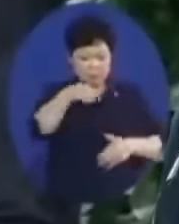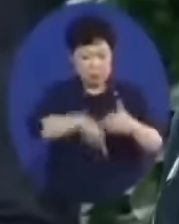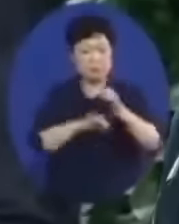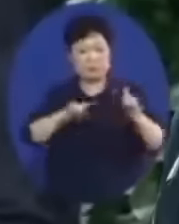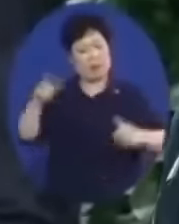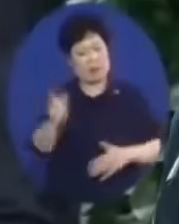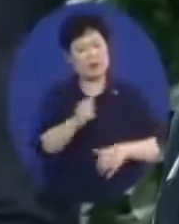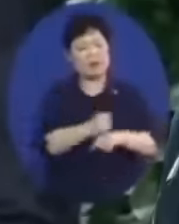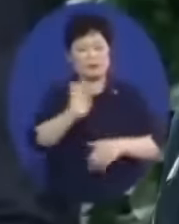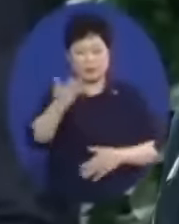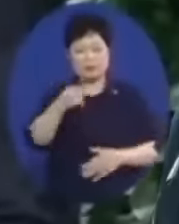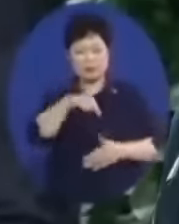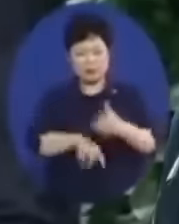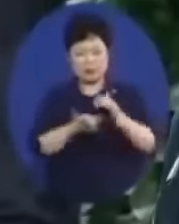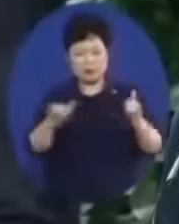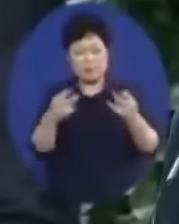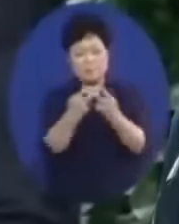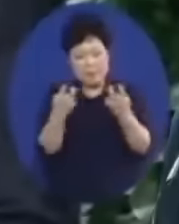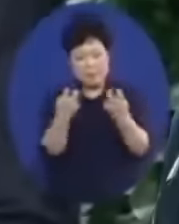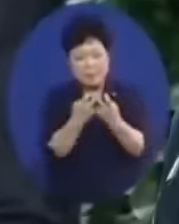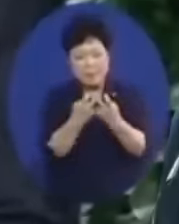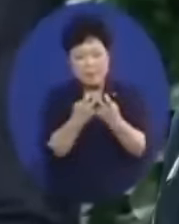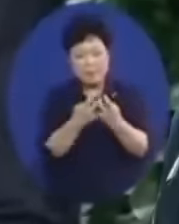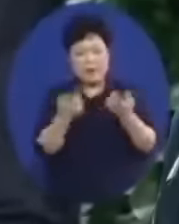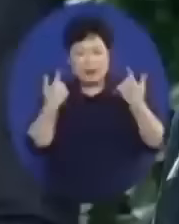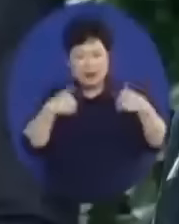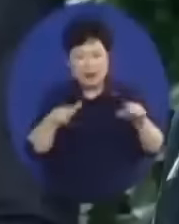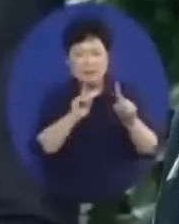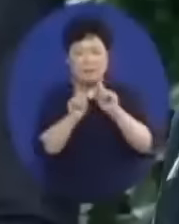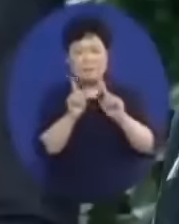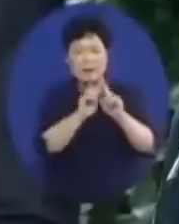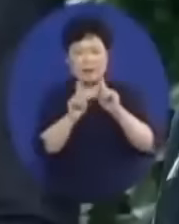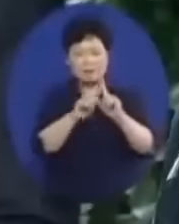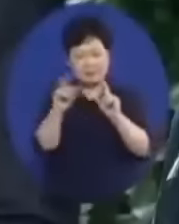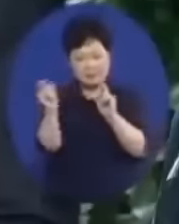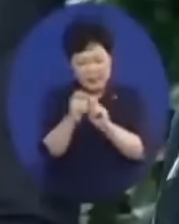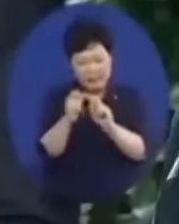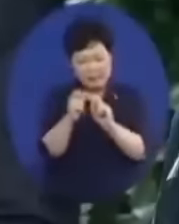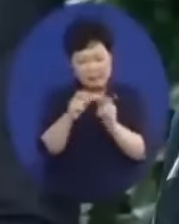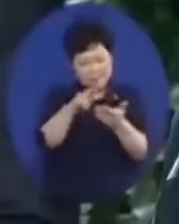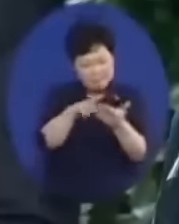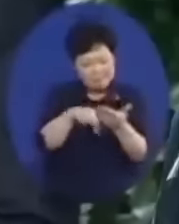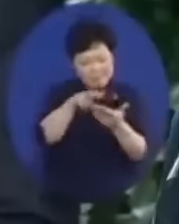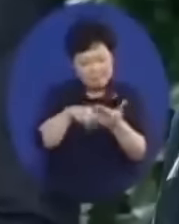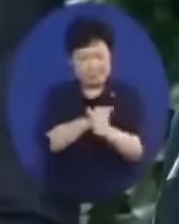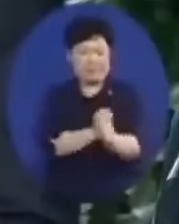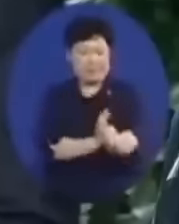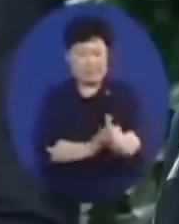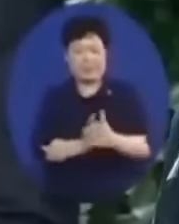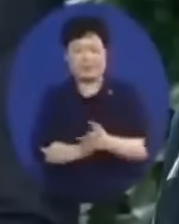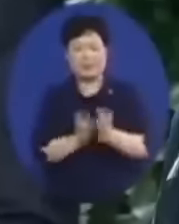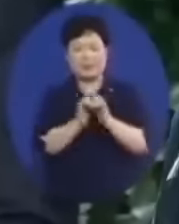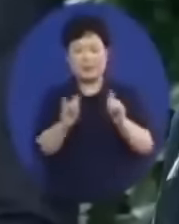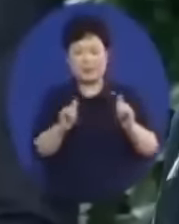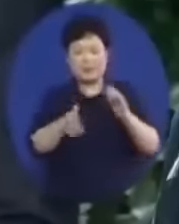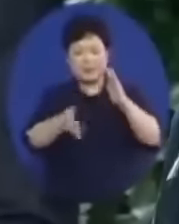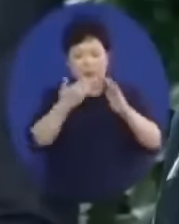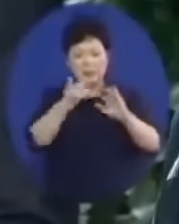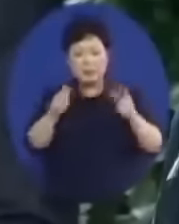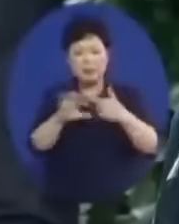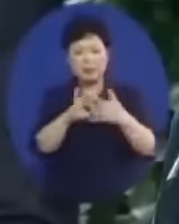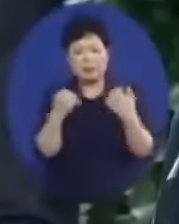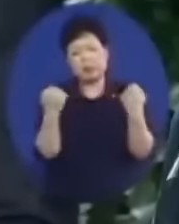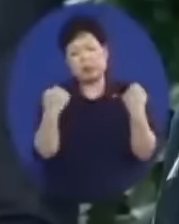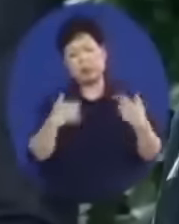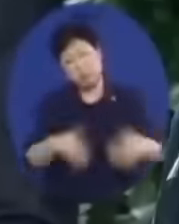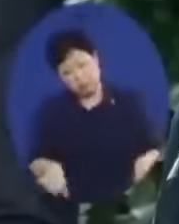것입니다. 속사람을 강하게 하기 위해서는 항상 말씀을 가까이 해야 되는 것입니다. 사람이 먹지 아니하면 힘이